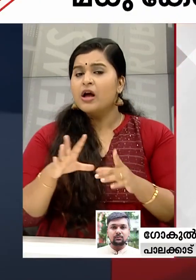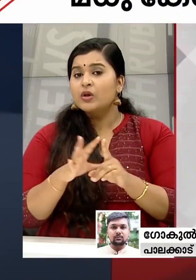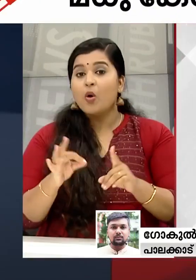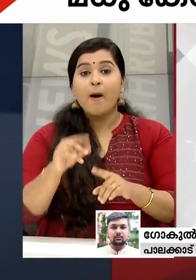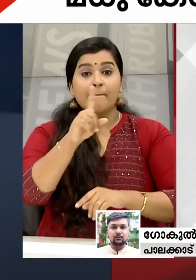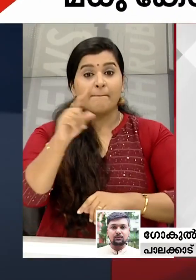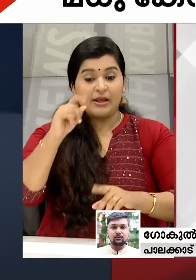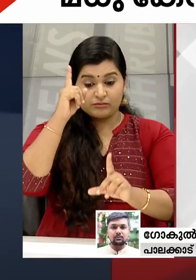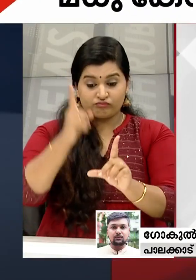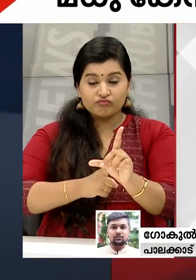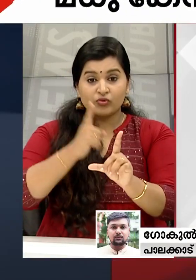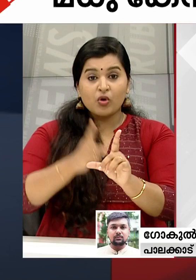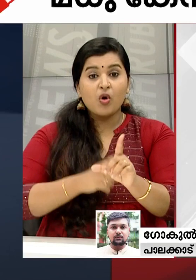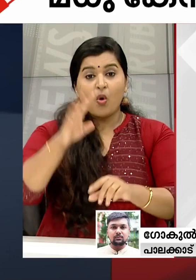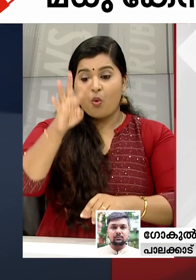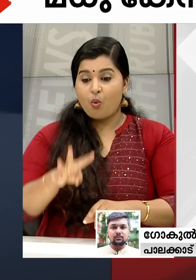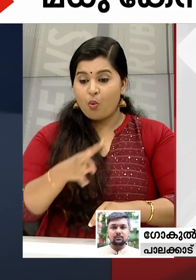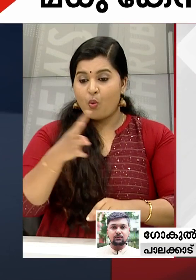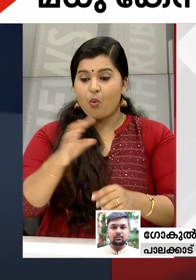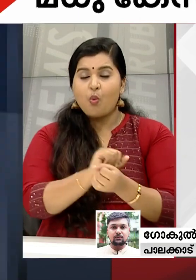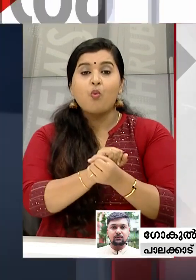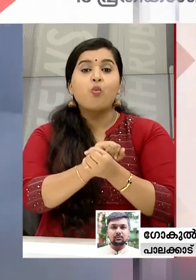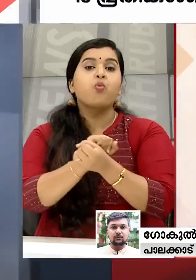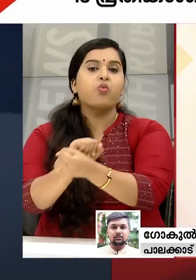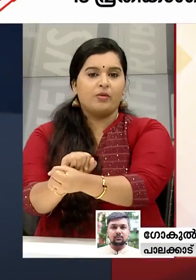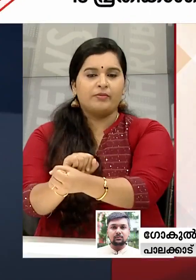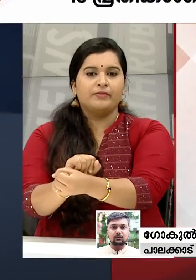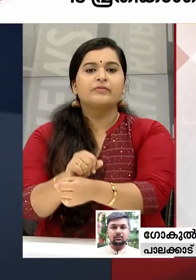10 വർഷം വരെ തടവാണ്. അതേസമയം ഈ കേസിൽ തന്നെ അപ്പീൽ പോകും, നിലയിൽ